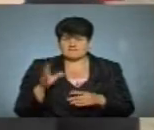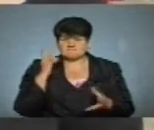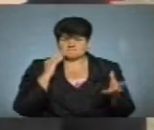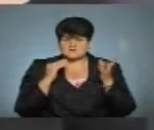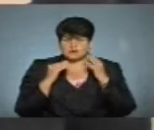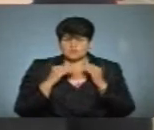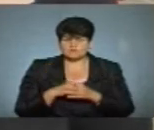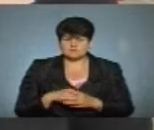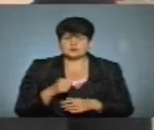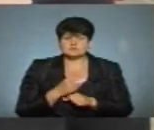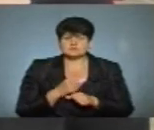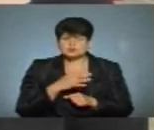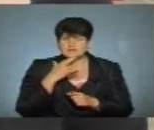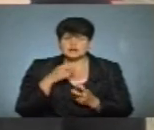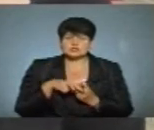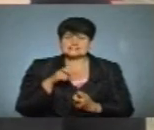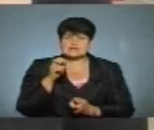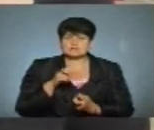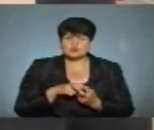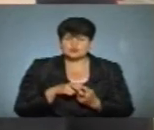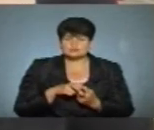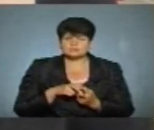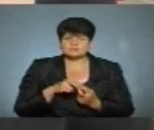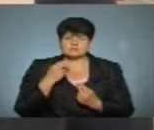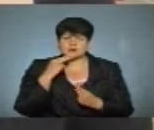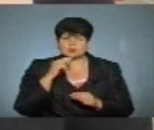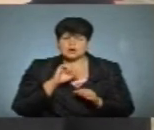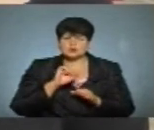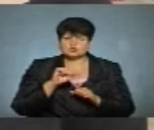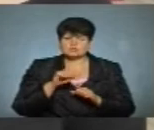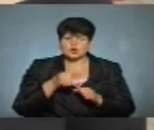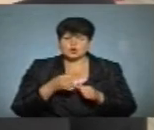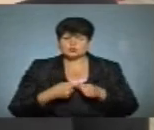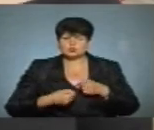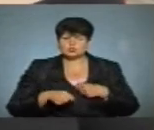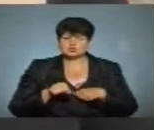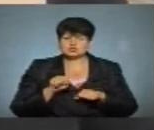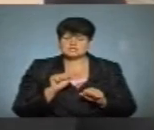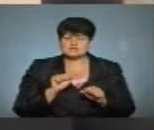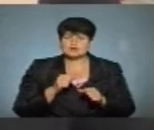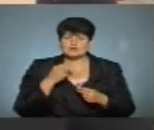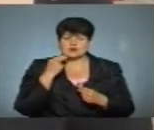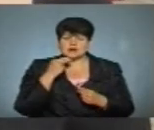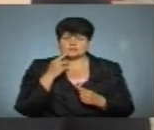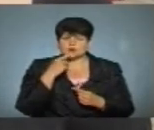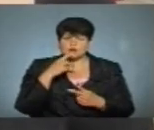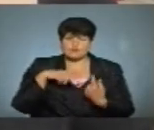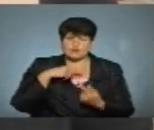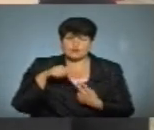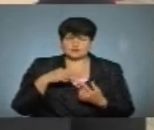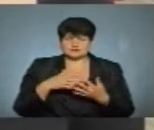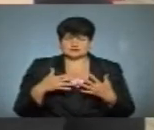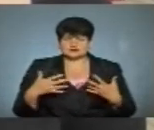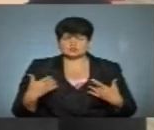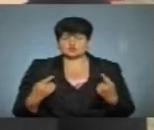Ми працюємо багато з хребтом, ми покращуємо гнучкість, покращується кровообіг і так далі. А